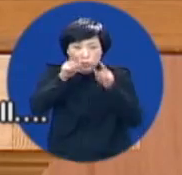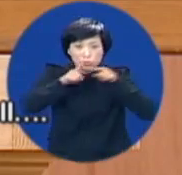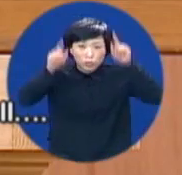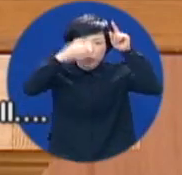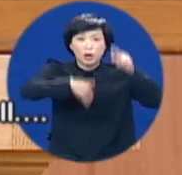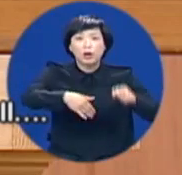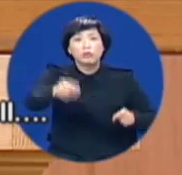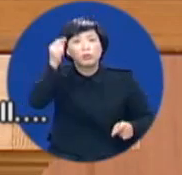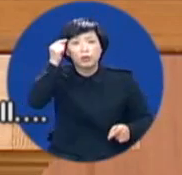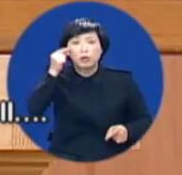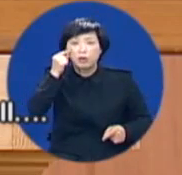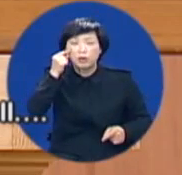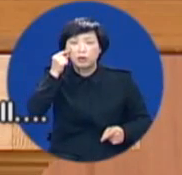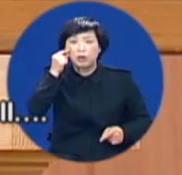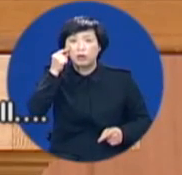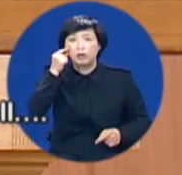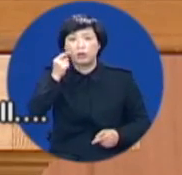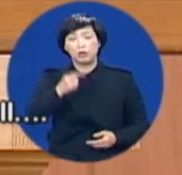지옥에 갔다고 합시다.